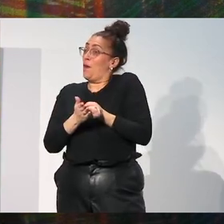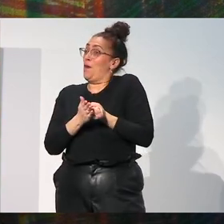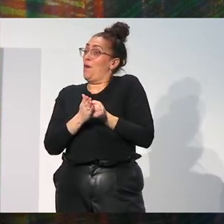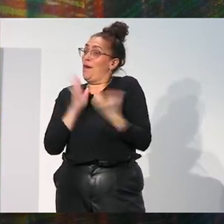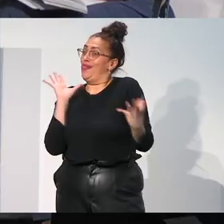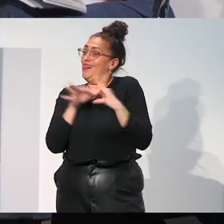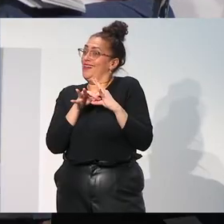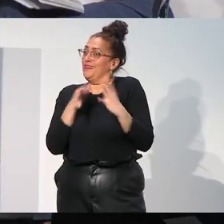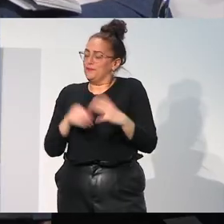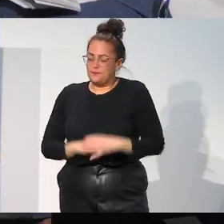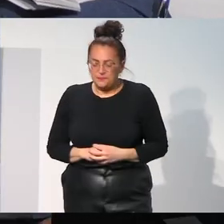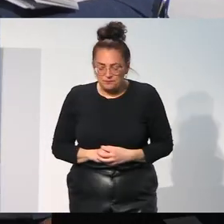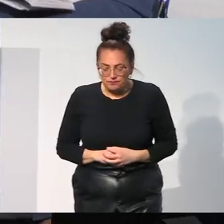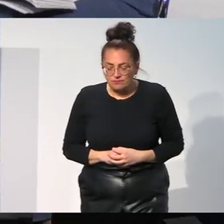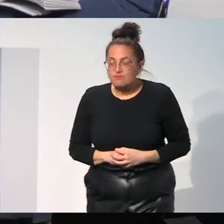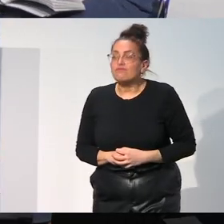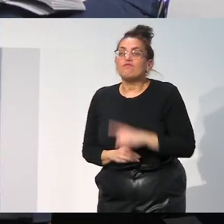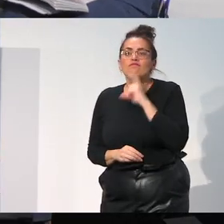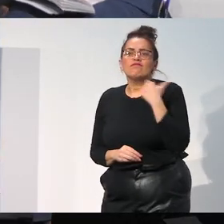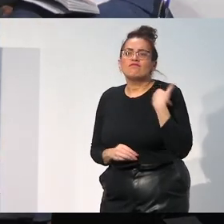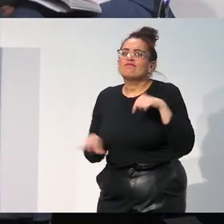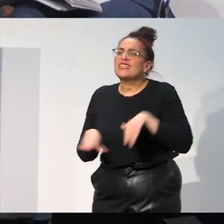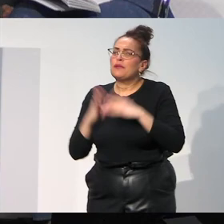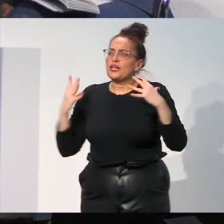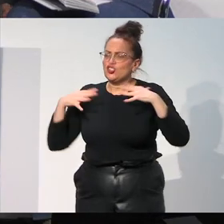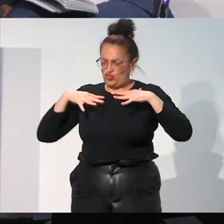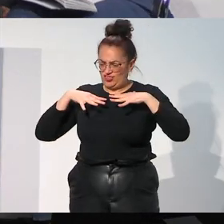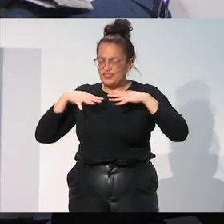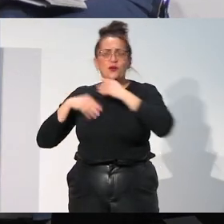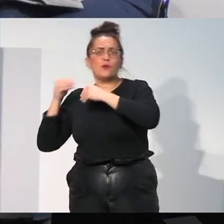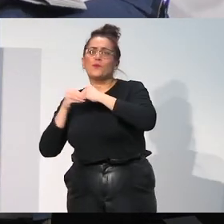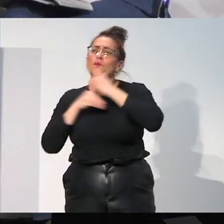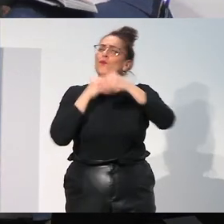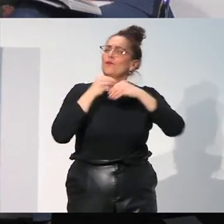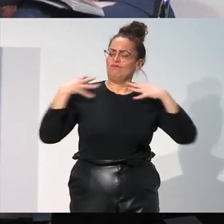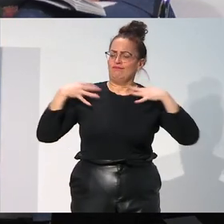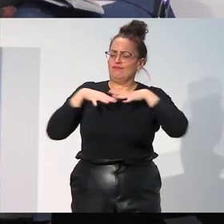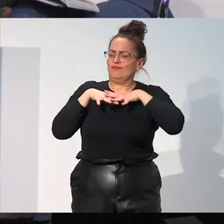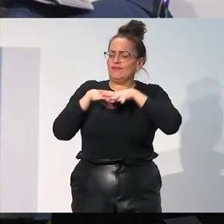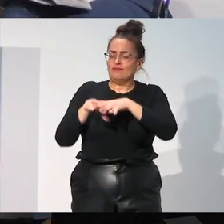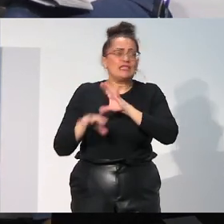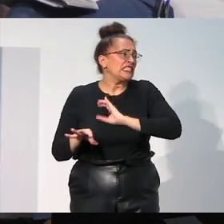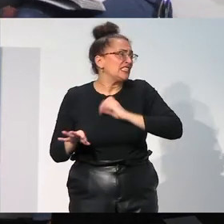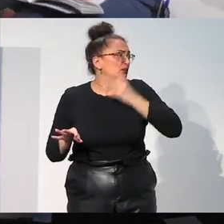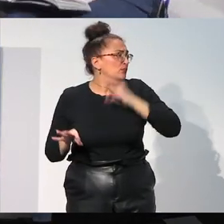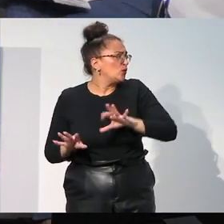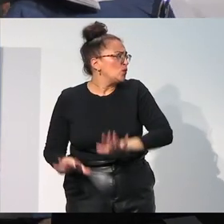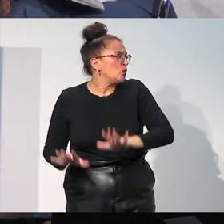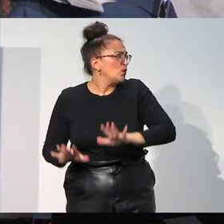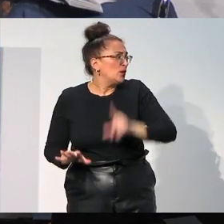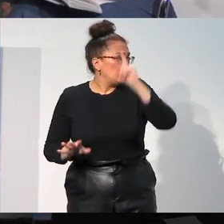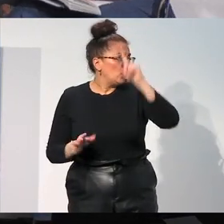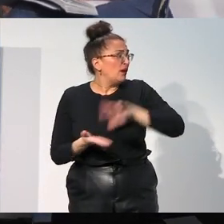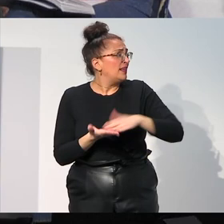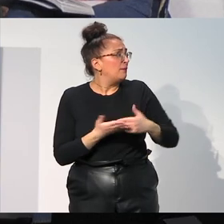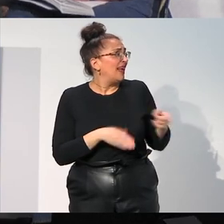cette fameuse intersection hein, qui est importante. Moi, je vais peut-être, je vais essayer de lire très doucement pour ne pas, pour permettre